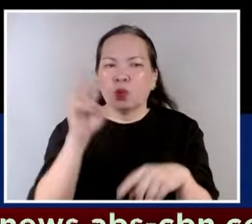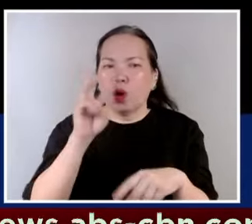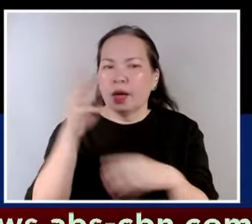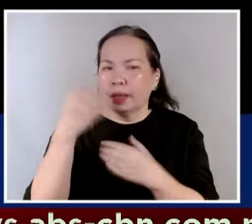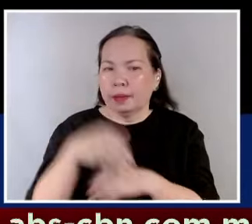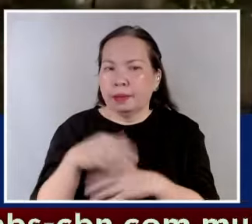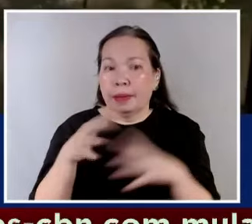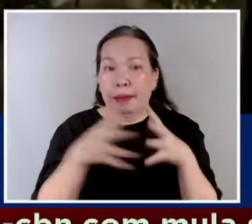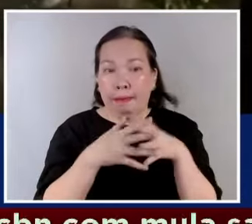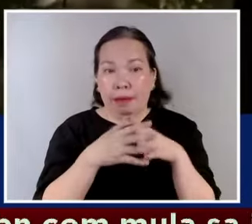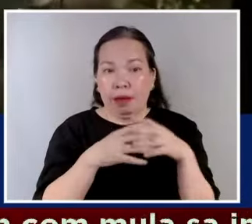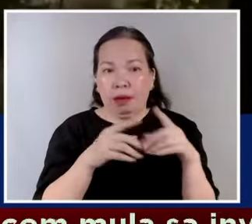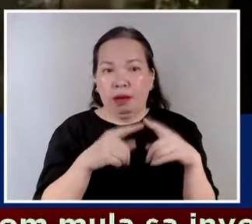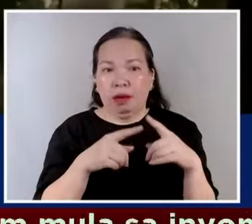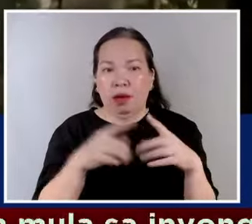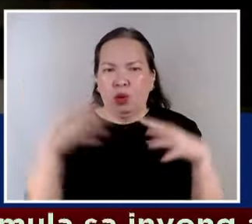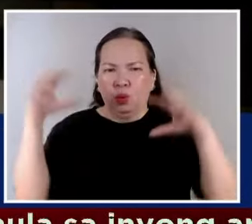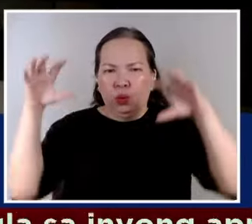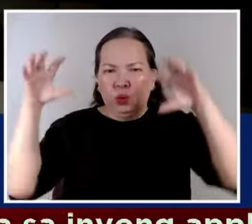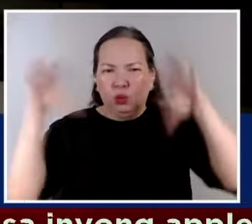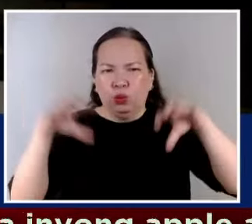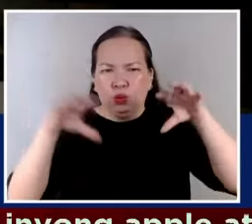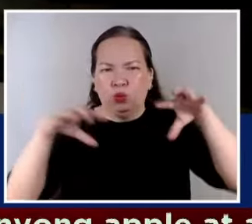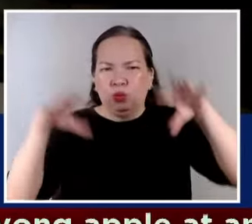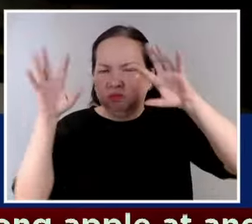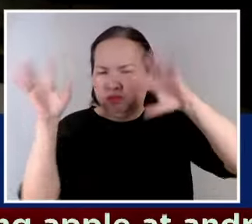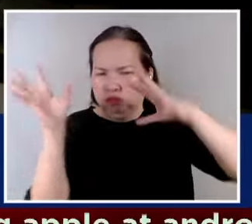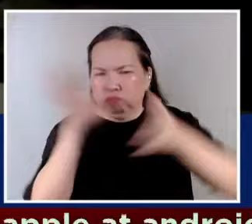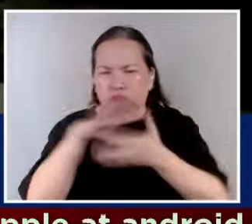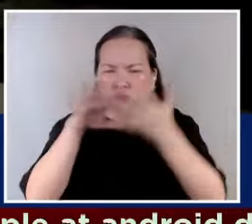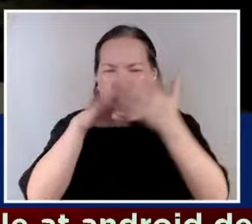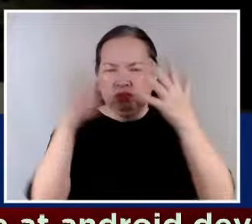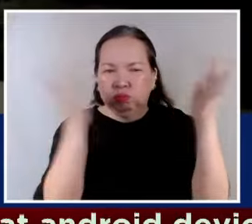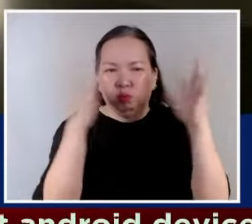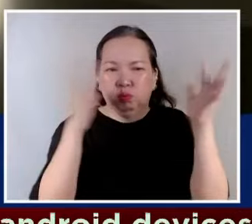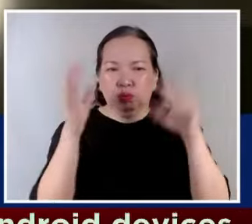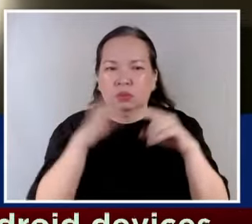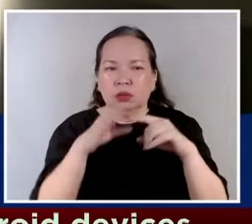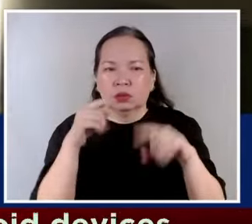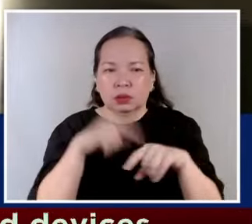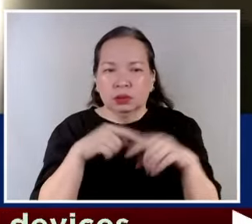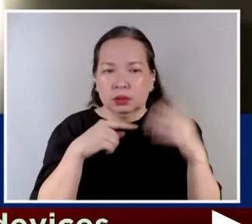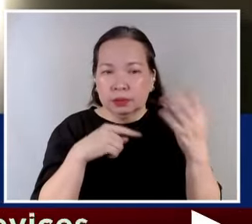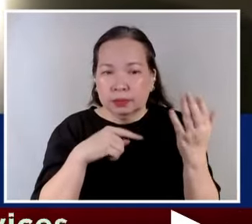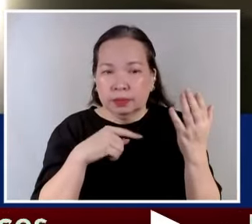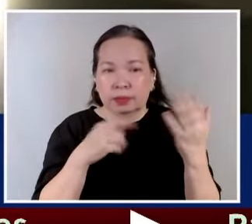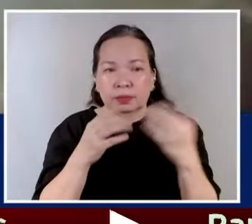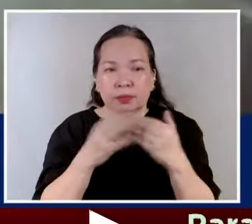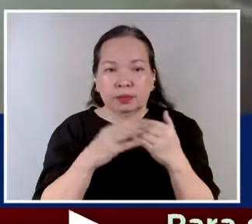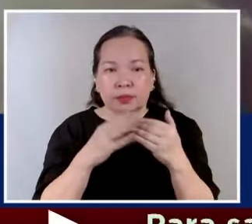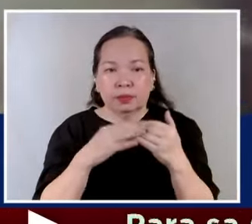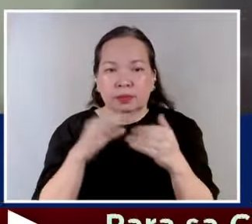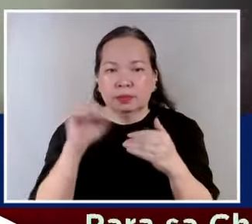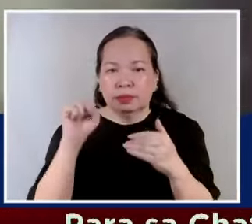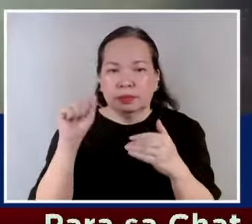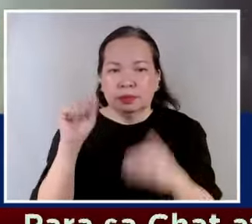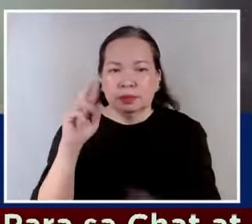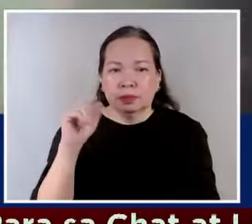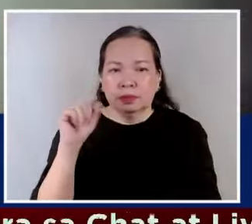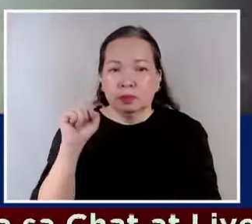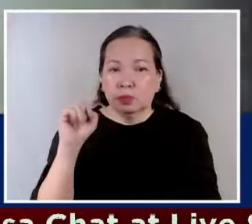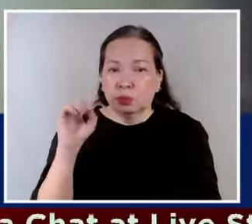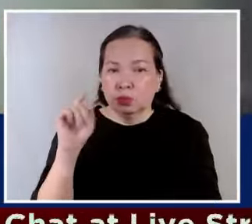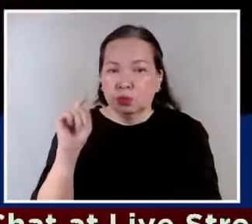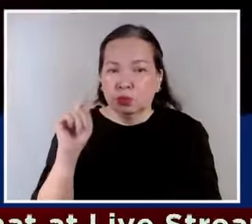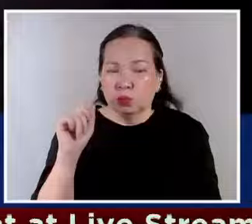na hangin at ulan ang dala ng bagyo na unang tumama sa Siesta Key malapit sa Sarasota. Hindi bababa